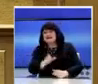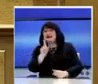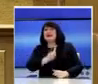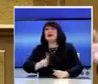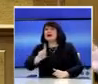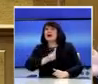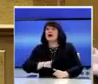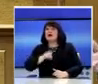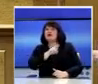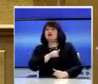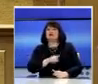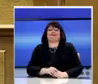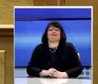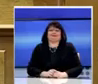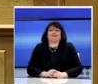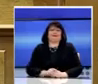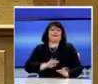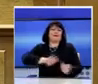Μητσοτάκη, τα ξεπερνάτε